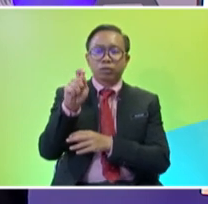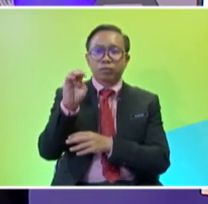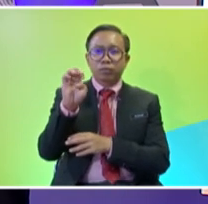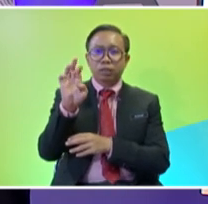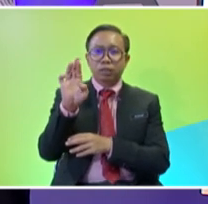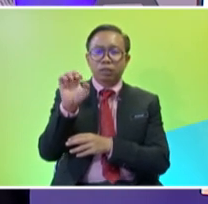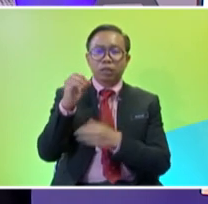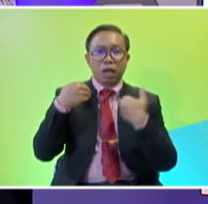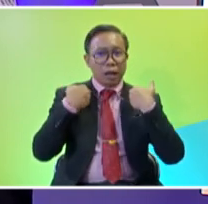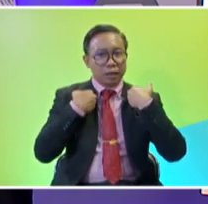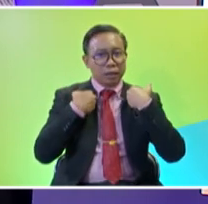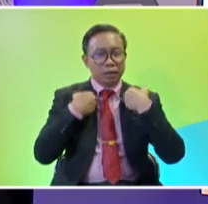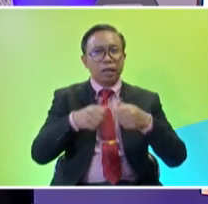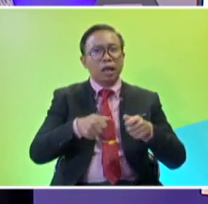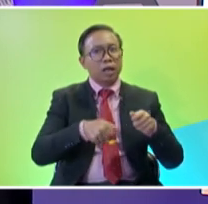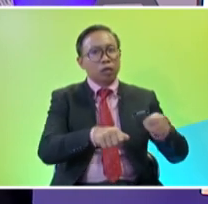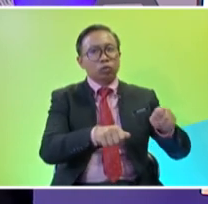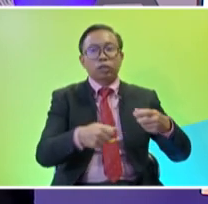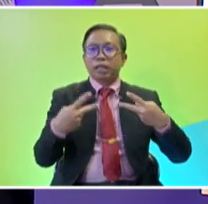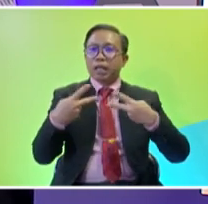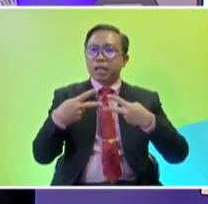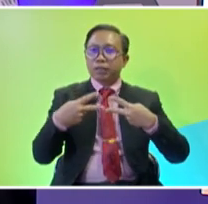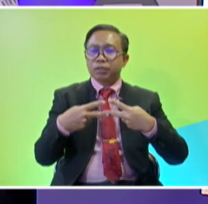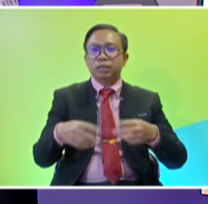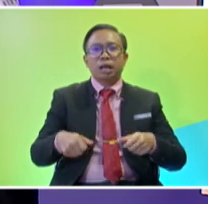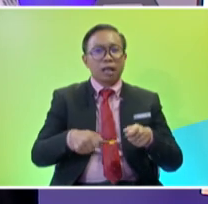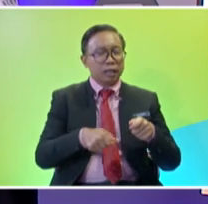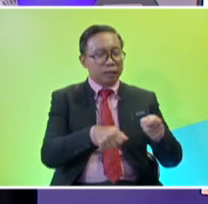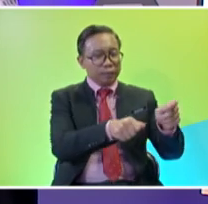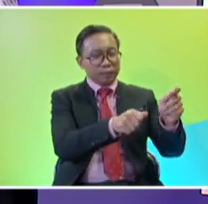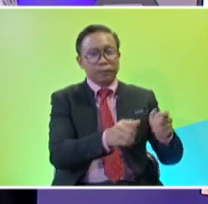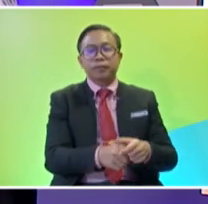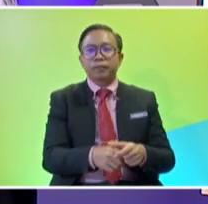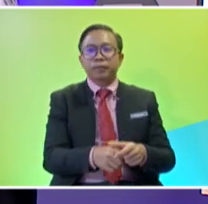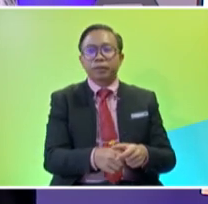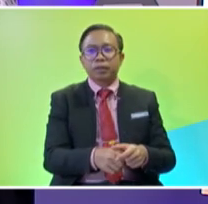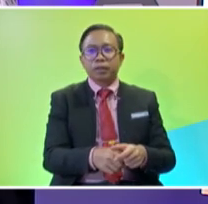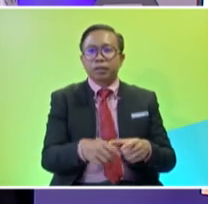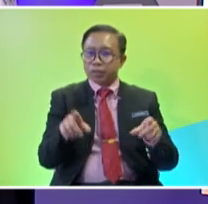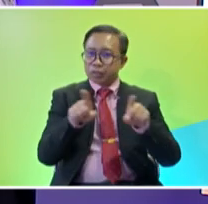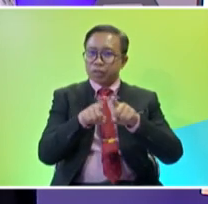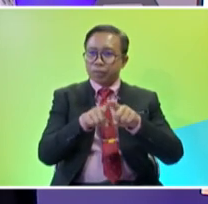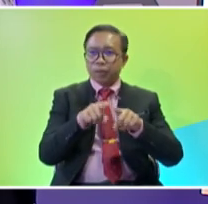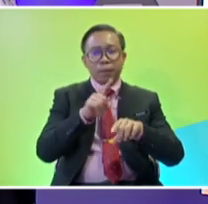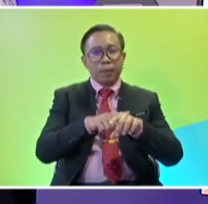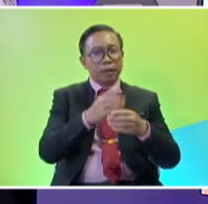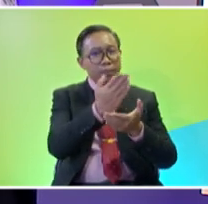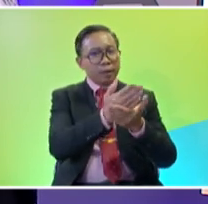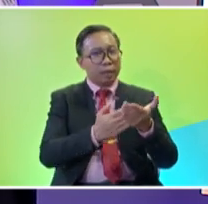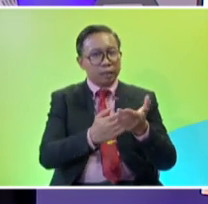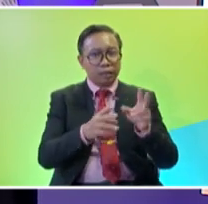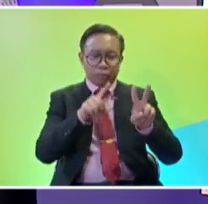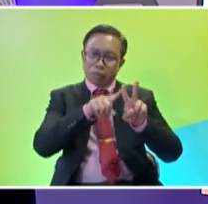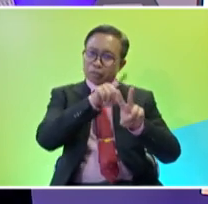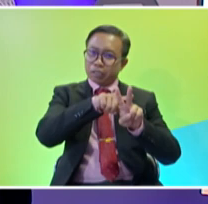berlakunya arus elektrik mengalir dan begitu juga pada bagian pasangan